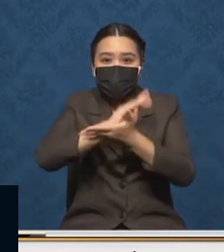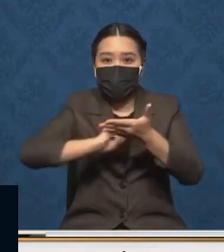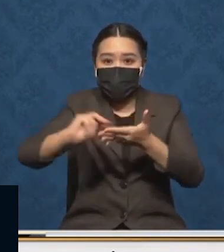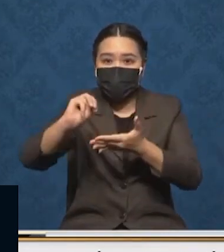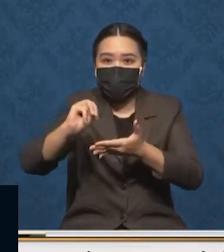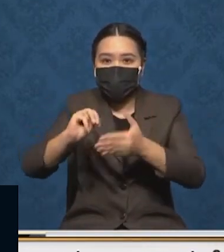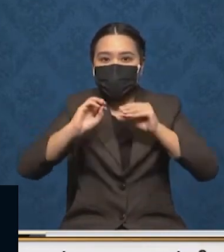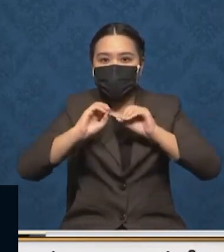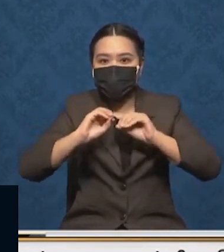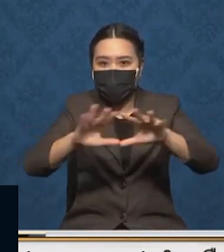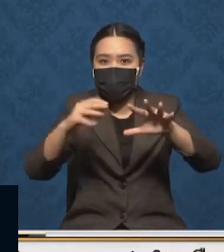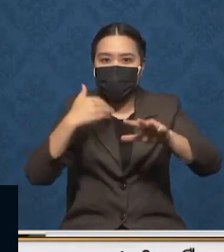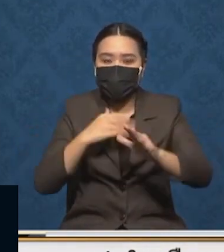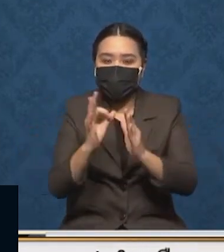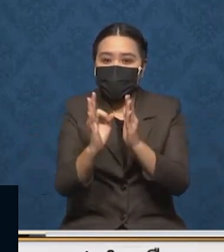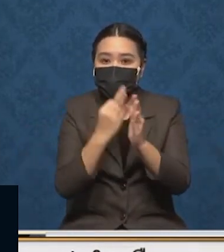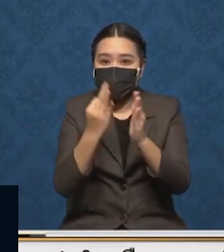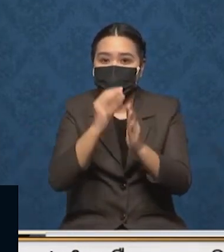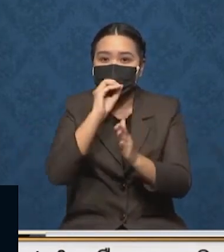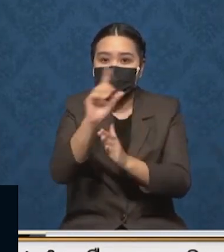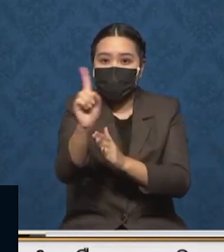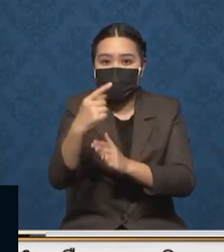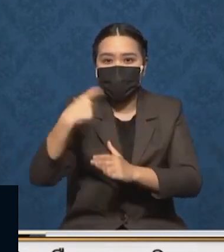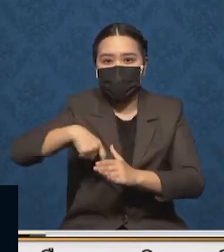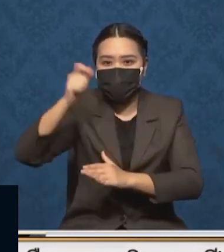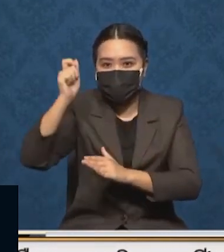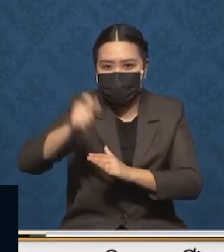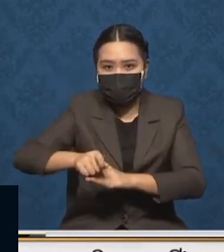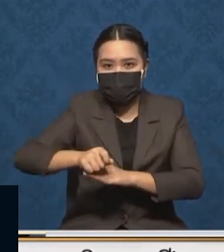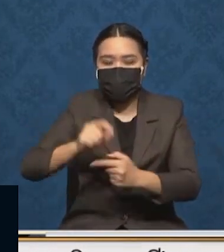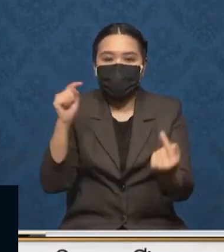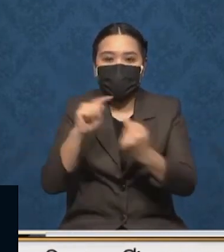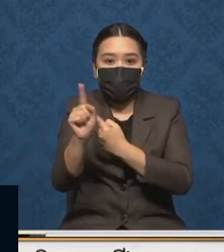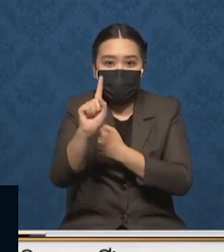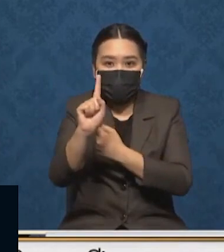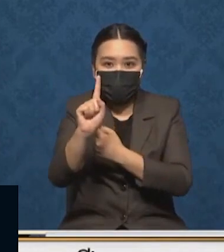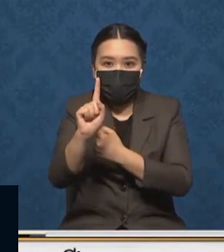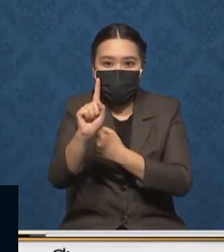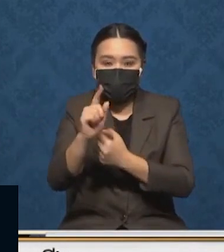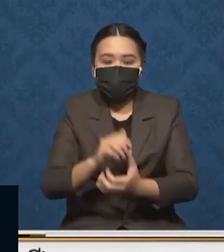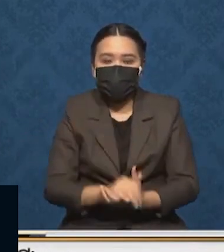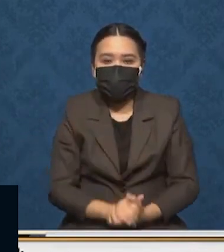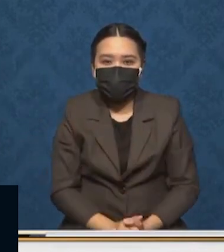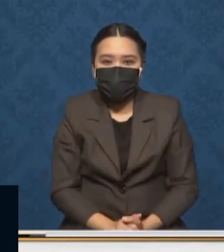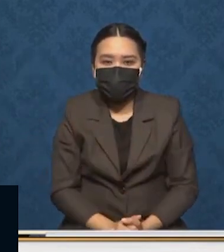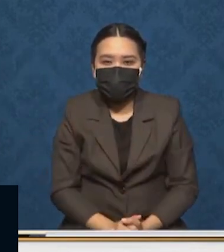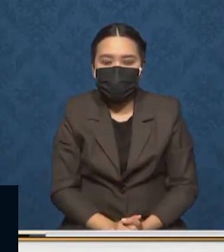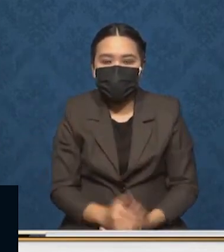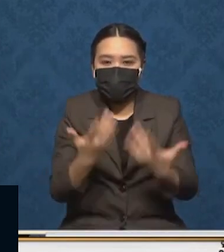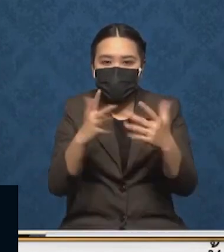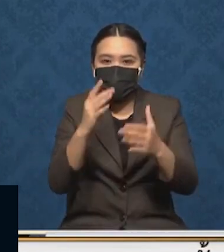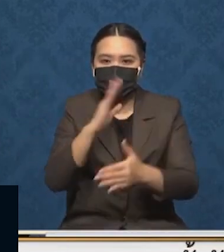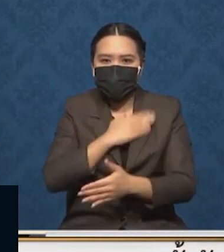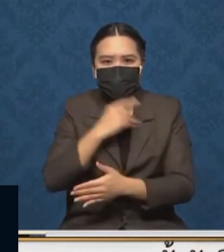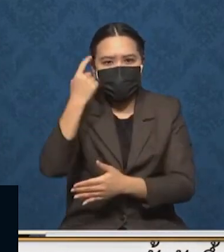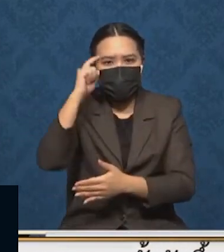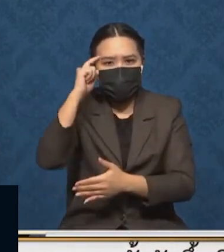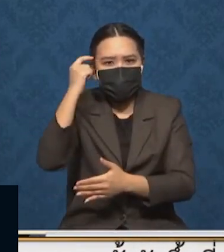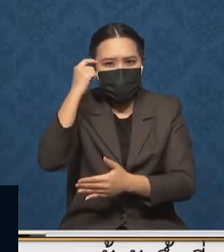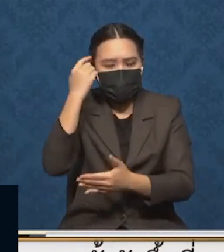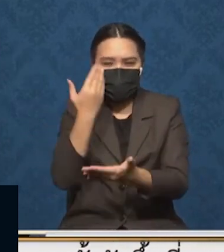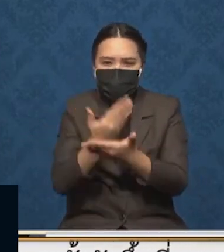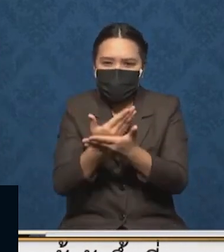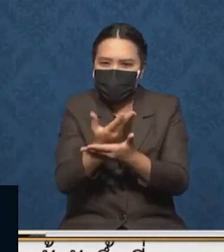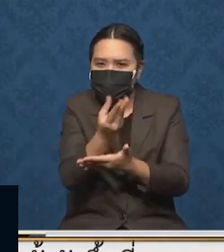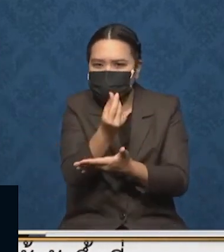ว่าสิ่งที่ศาลทำเรียกว่าเหาะเหินเกินลงกา ผมก็ไม่ทราบว่าวงกามันใหญ่หรือกว้